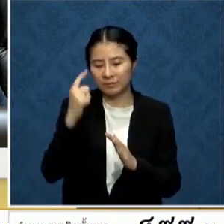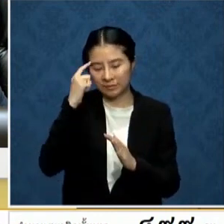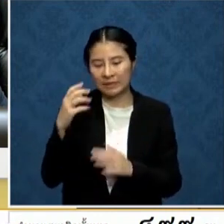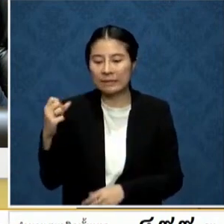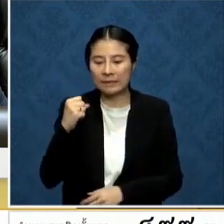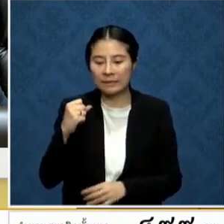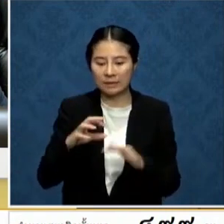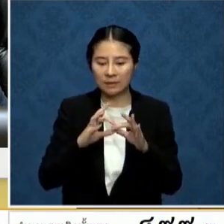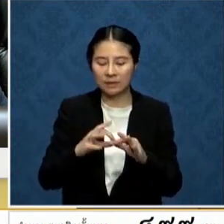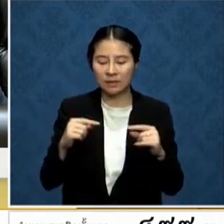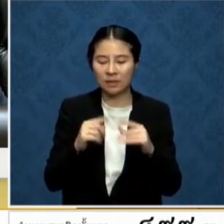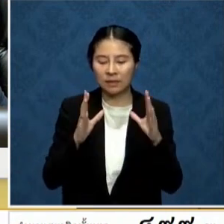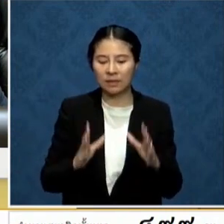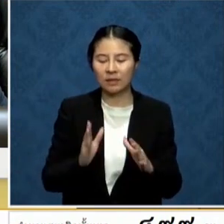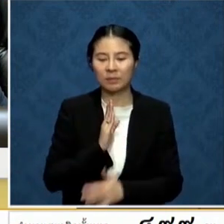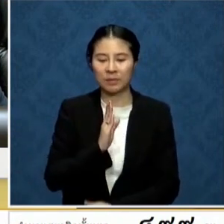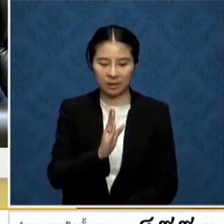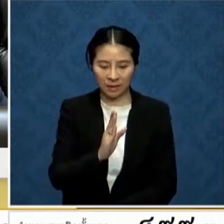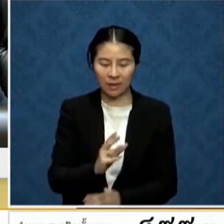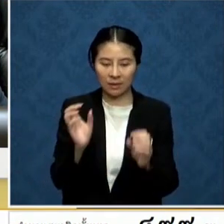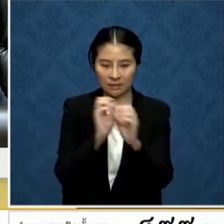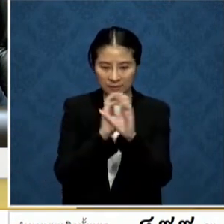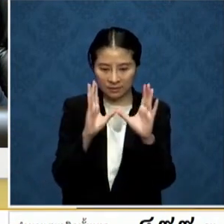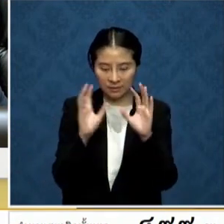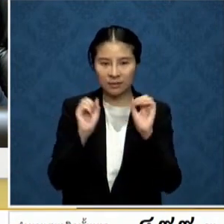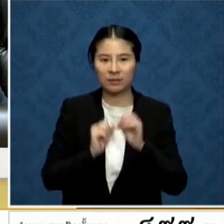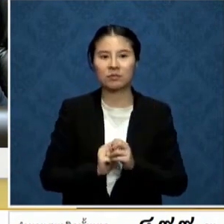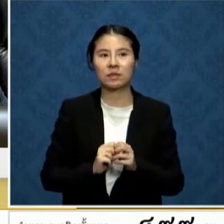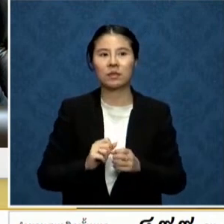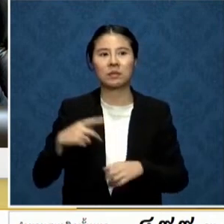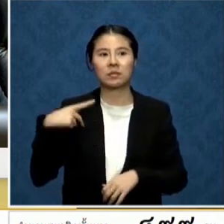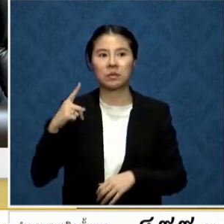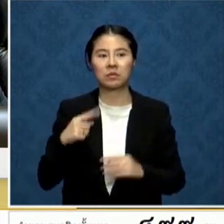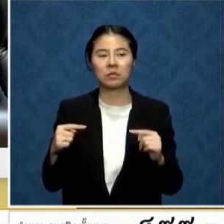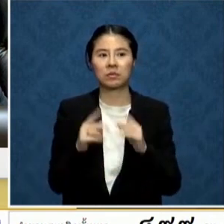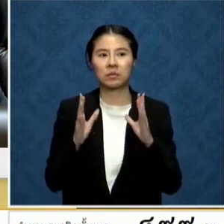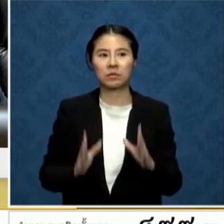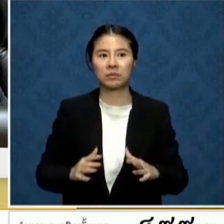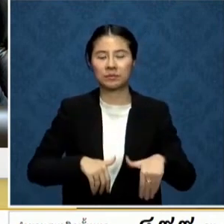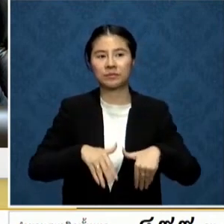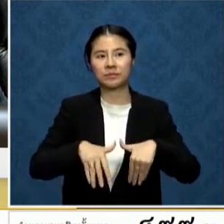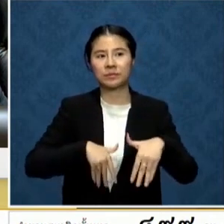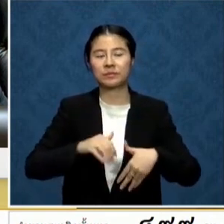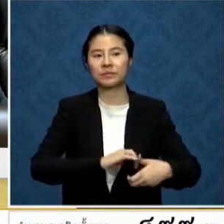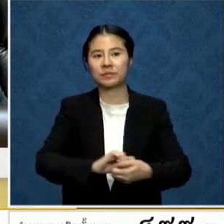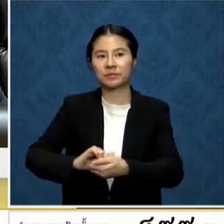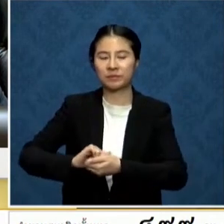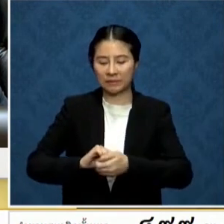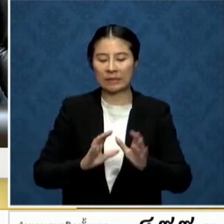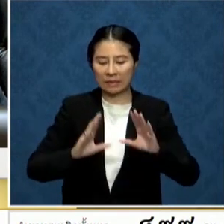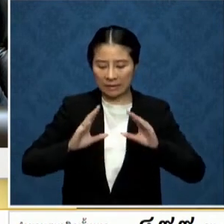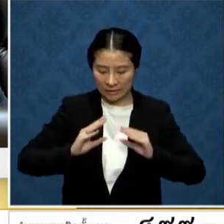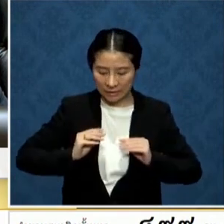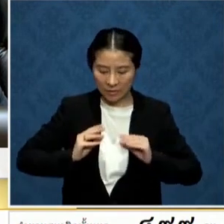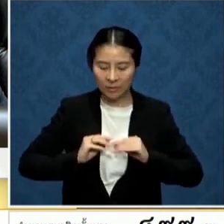เถอะครับมาทำให้สภาแห่งนี้เป็นที่ทำงานที่มีประสิทธิภาพมากขึ้นเพื่อเราเองและเพื่อประชาชนร่วมกันรับหลักการผ่านร่างกฎหมาย